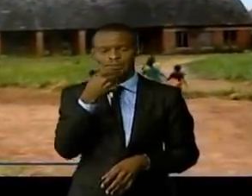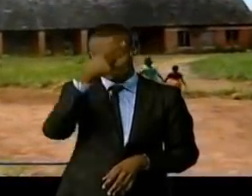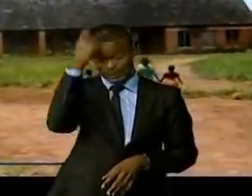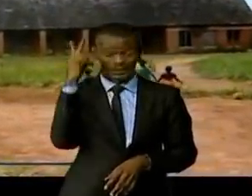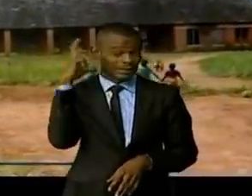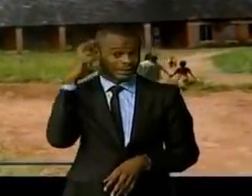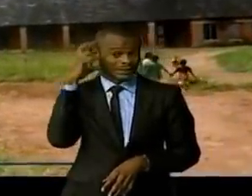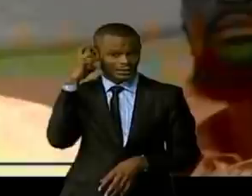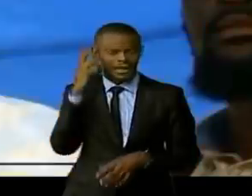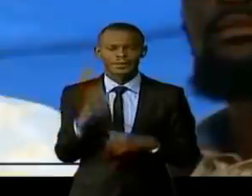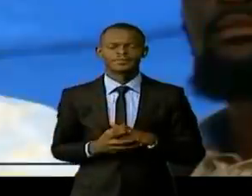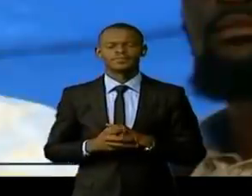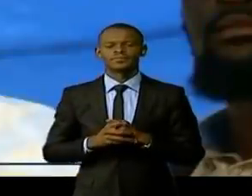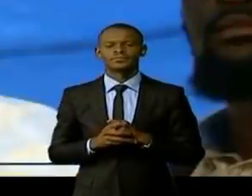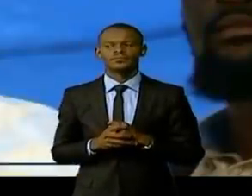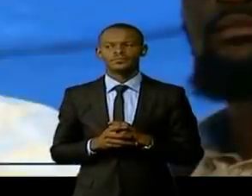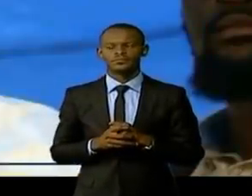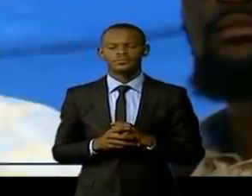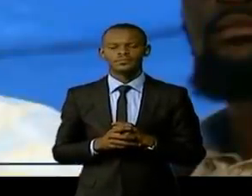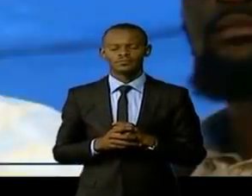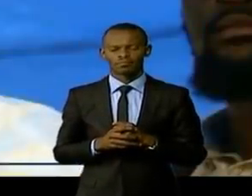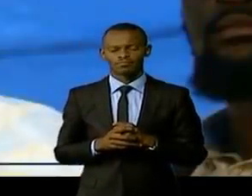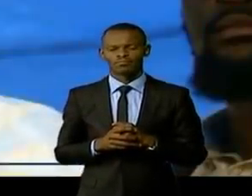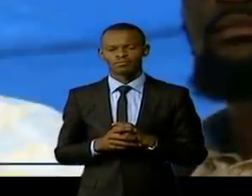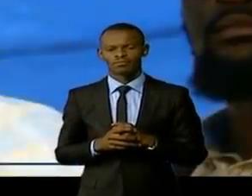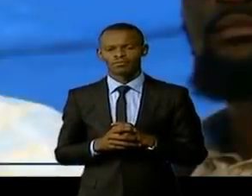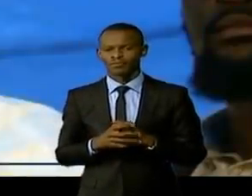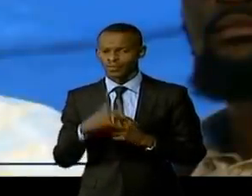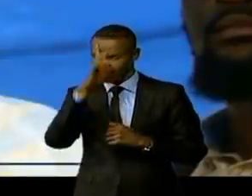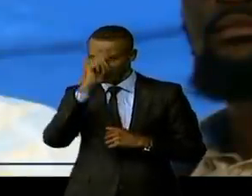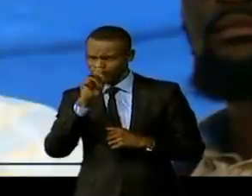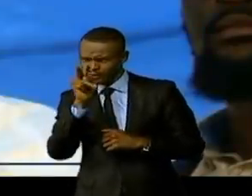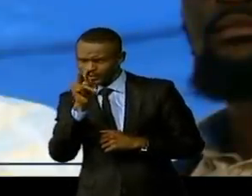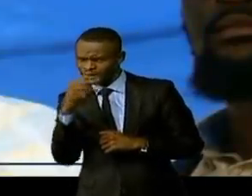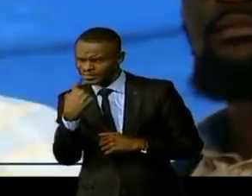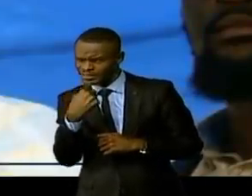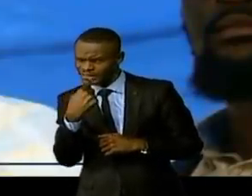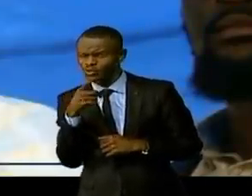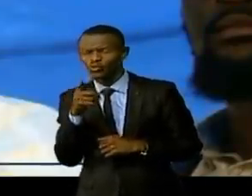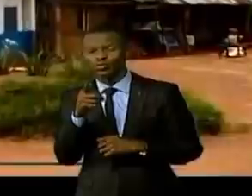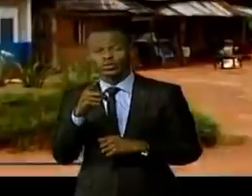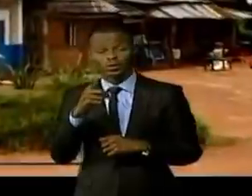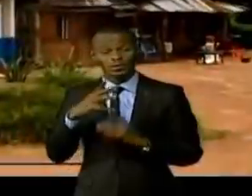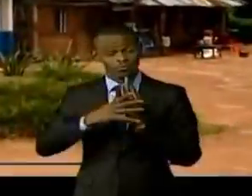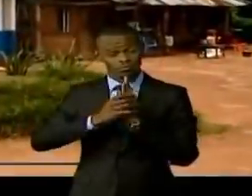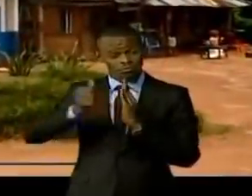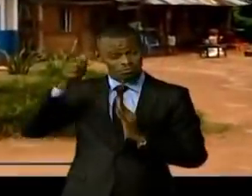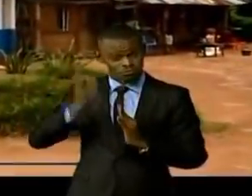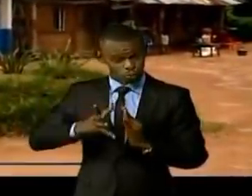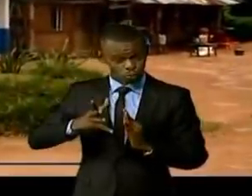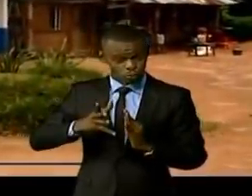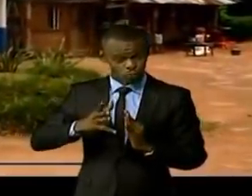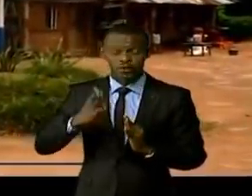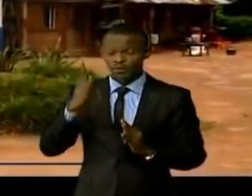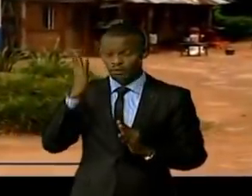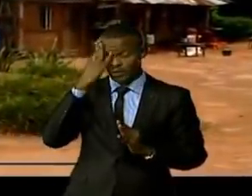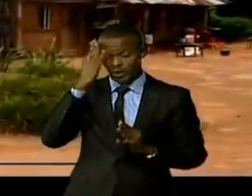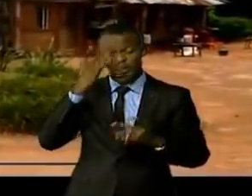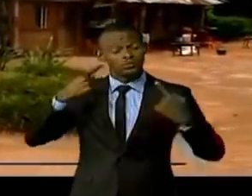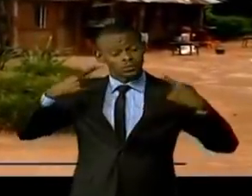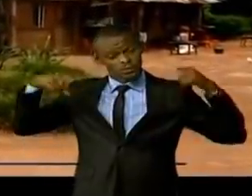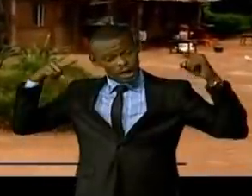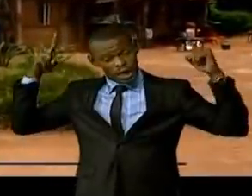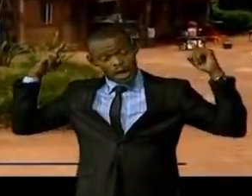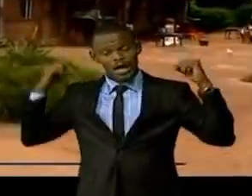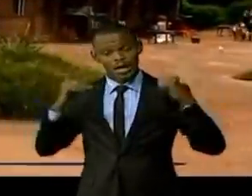grande célébrité nationale et internationale, l'effet docteur Étienne Tshisekedi doit être non seulement connu, mais aussi les liens historiques de son parcours doivent